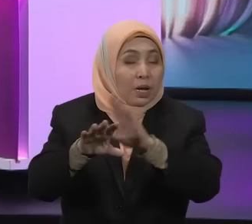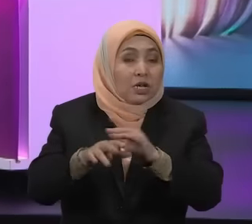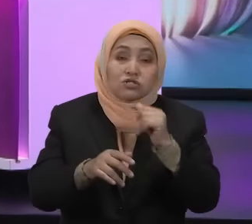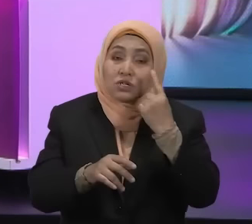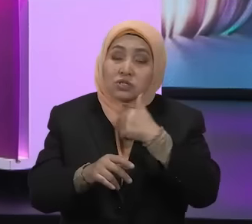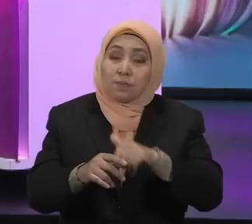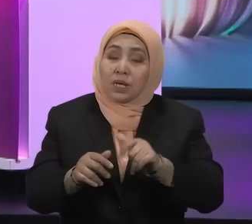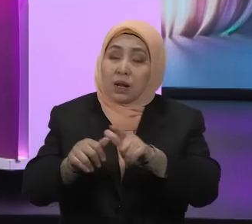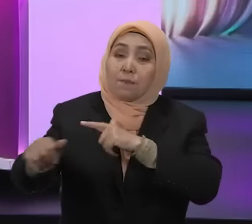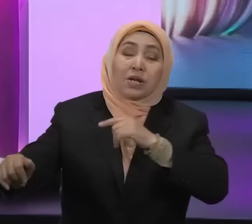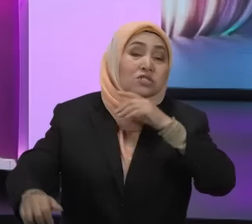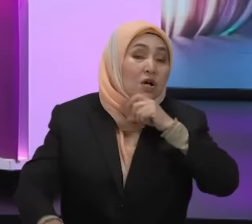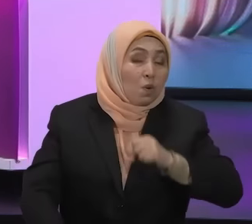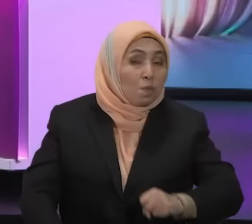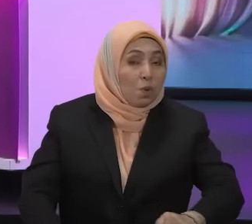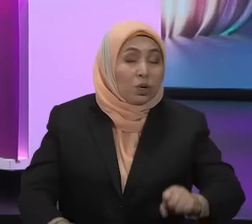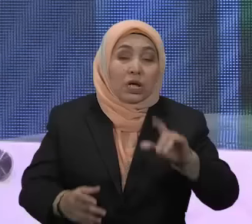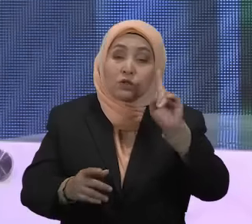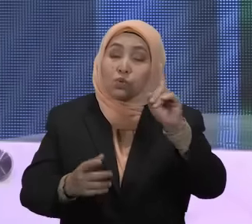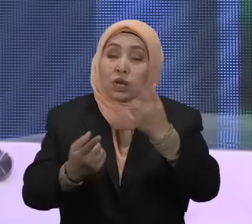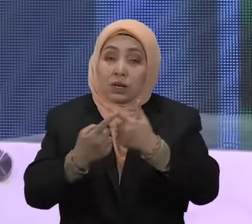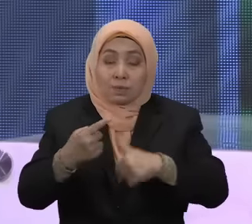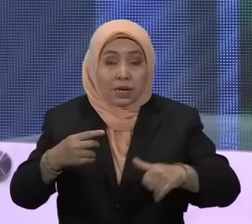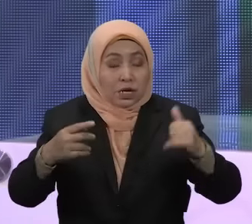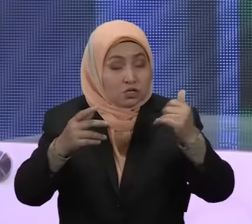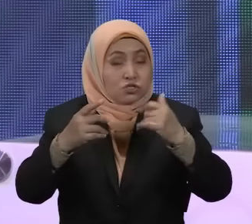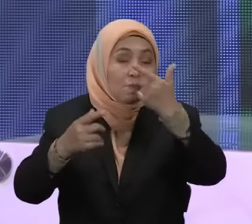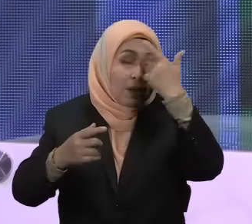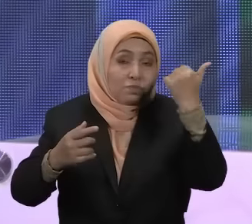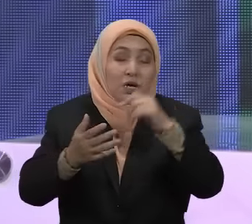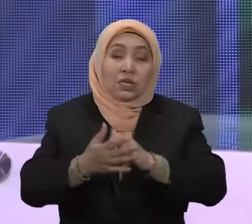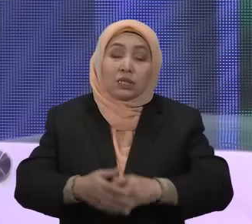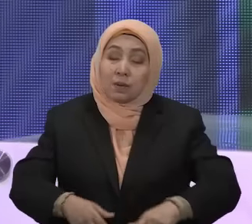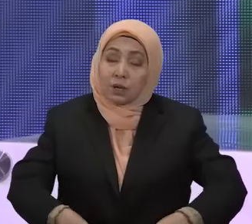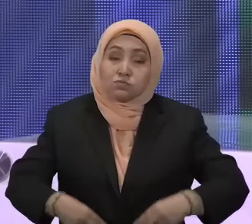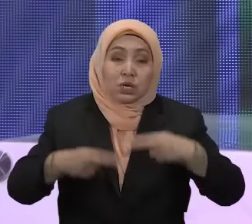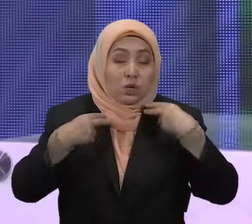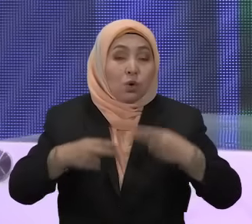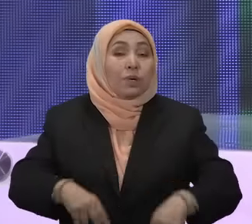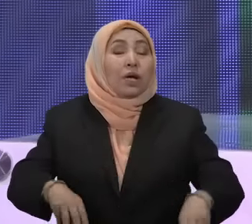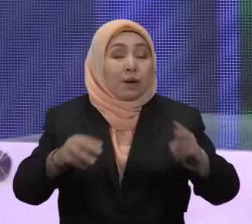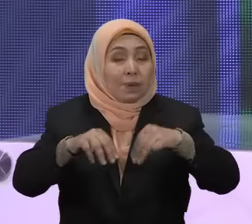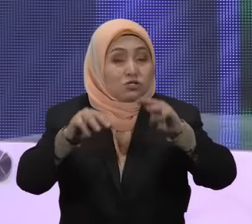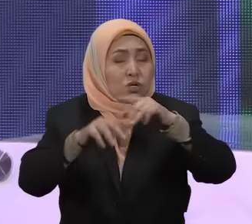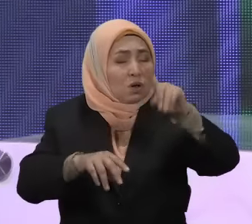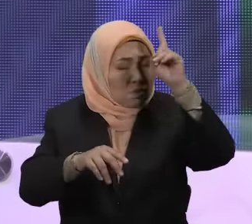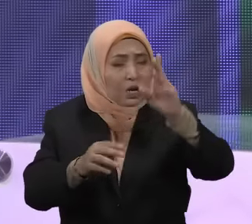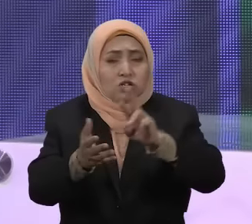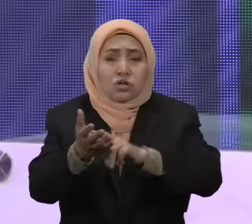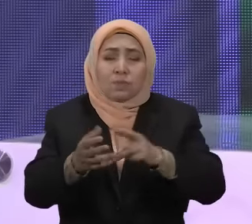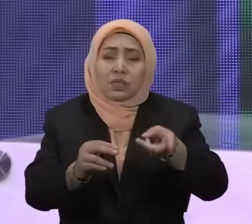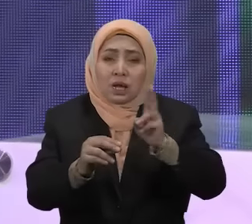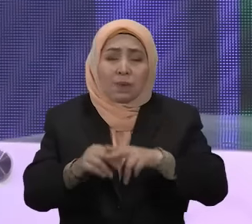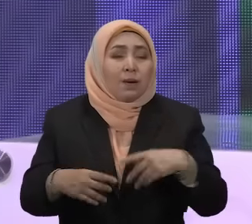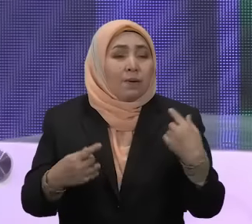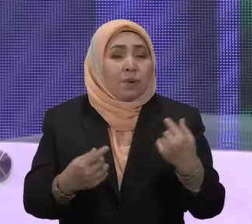kepada sesiapa yang dipanjangkan umur, salah satu daripada kriterianya ialah memakmurkan masjid Allah. Kalau birthday dia bertambah zatnya,